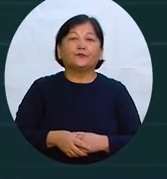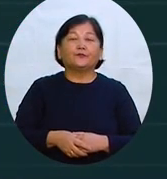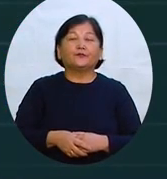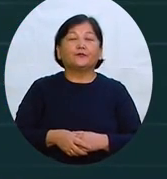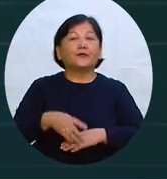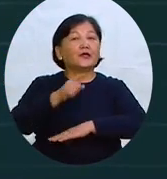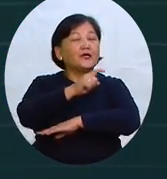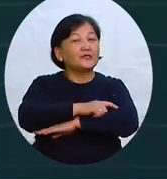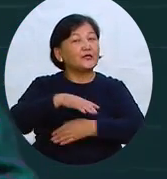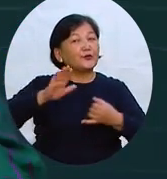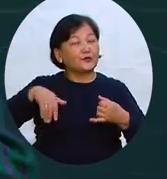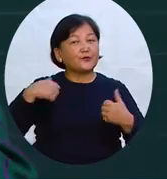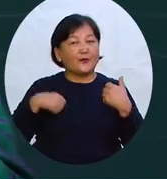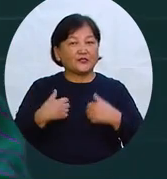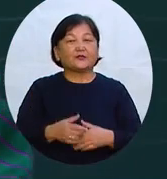За хичээлийн төгсгөл багш